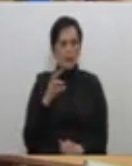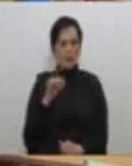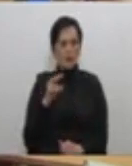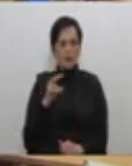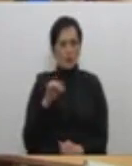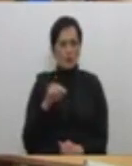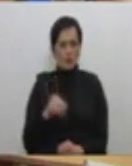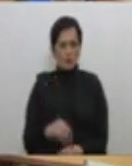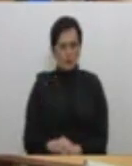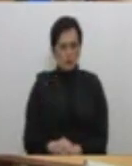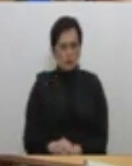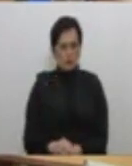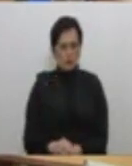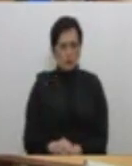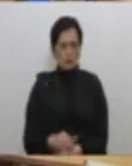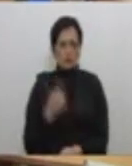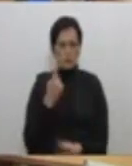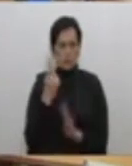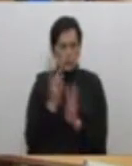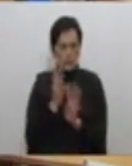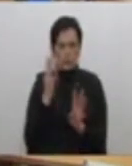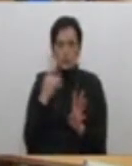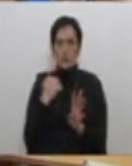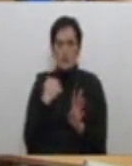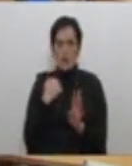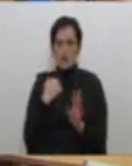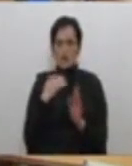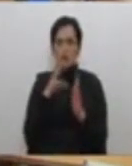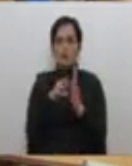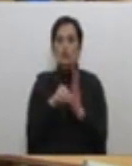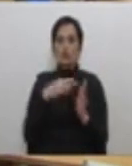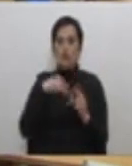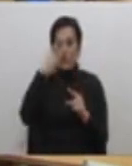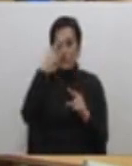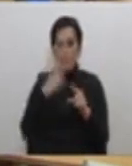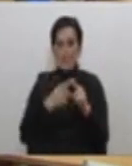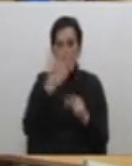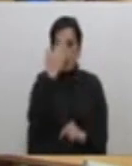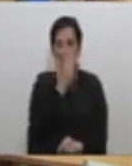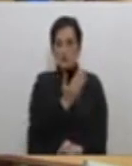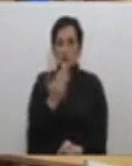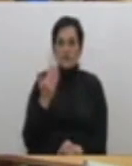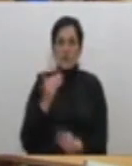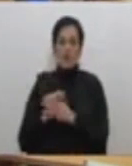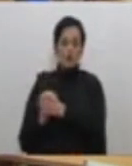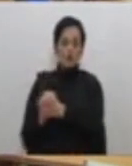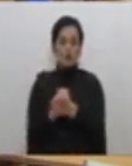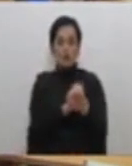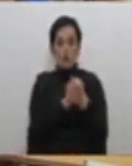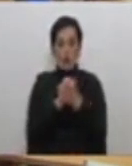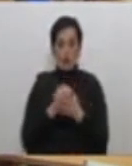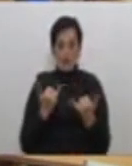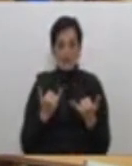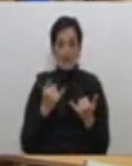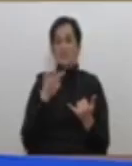Didi madluba. Pirvel rikshi tskhadiamet sheuertebit chveni mozme khalkhisadme gamokhatul solidarobas, rastaobazis dges akitkva.